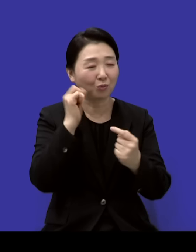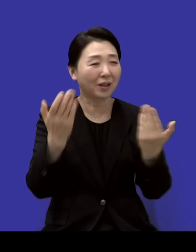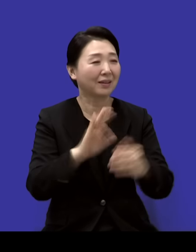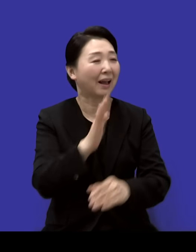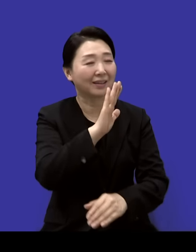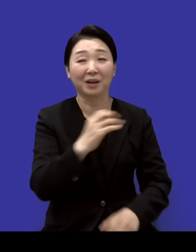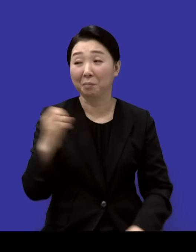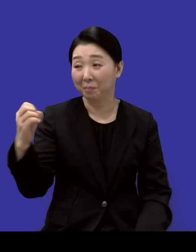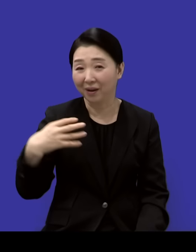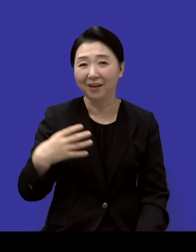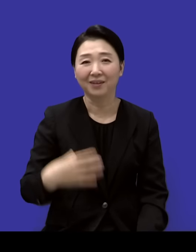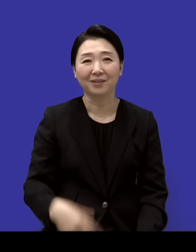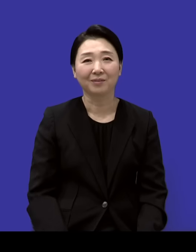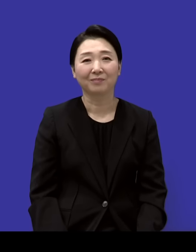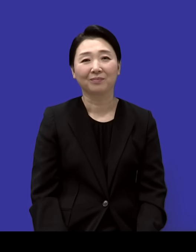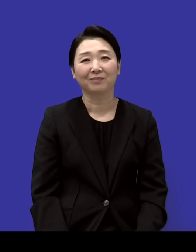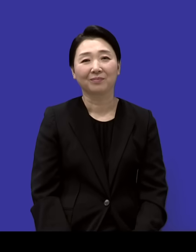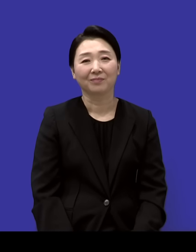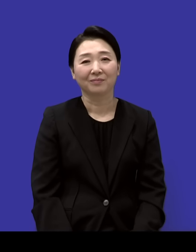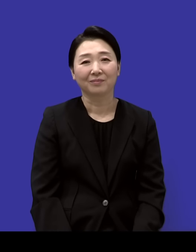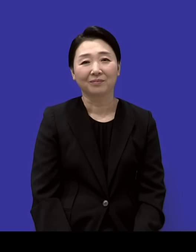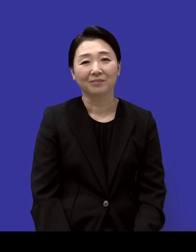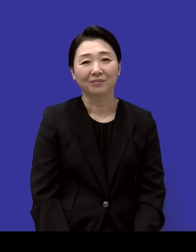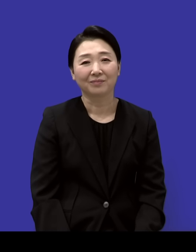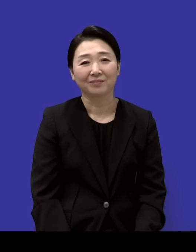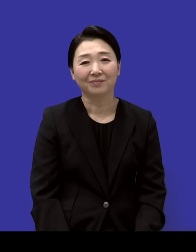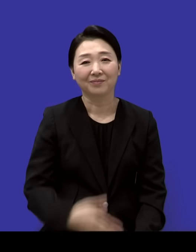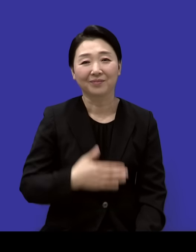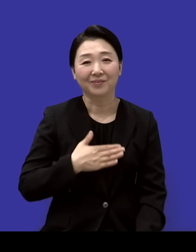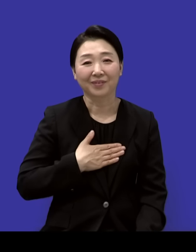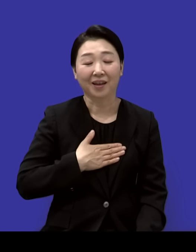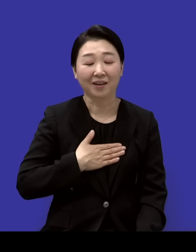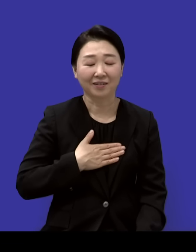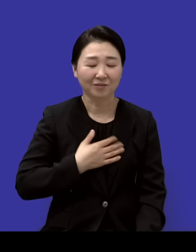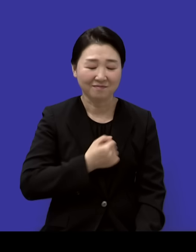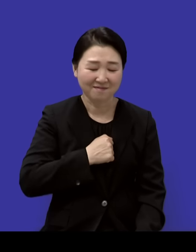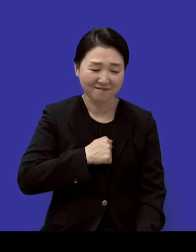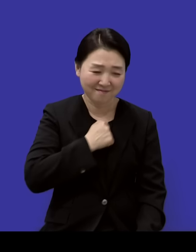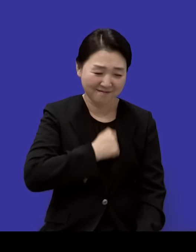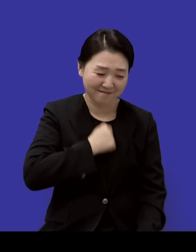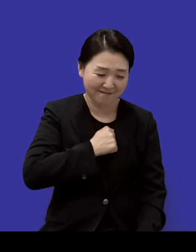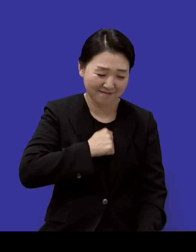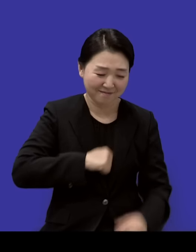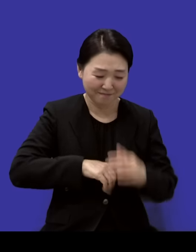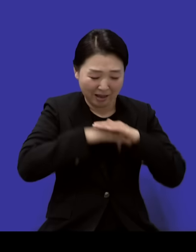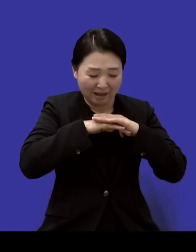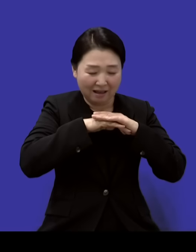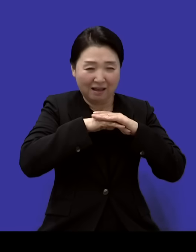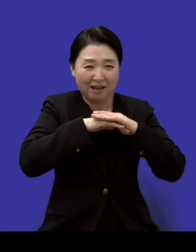딱 말씀하시는데 맞아요. 제가 그때 또 이만큼 얹혀있던 응어리가 그 육아 스트레스의